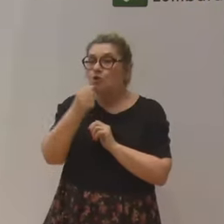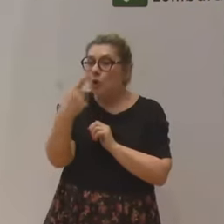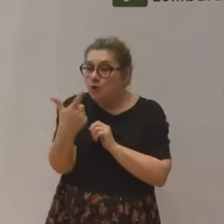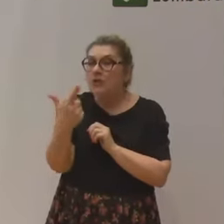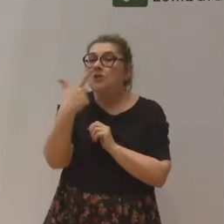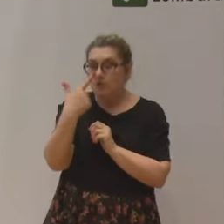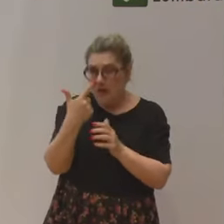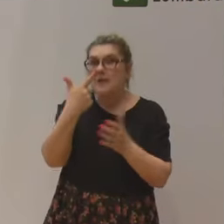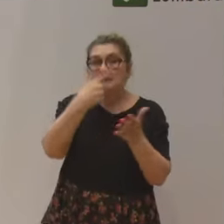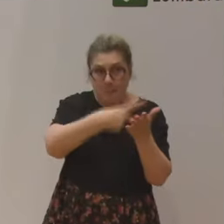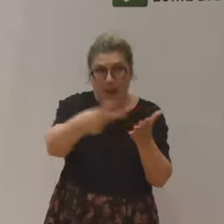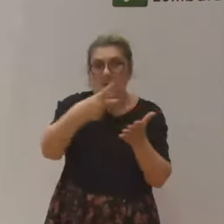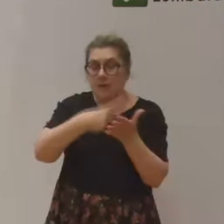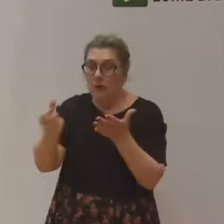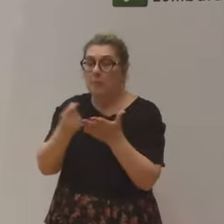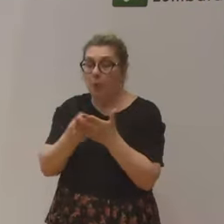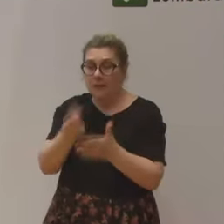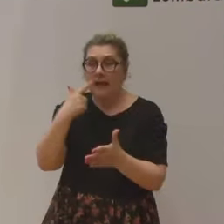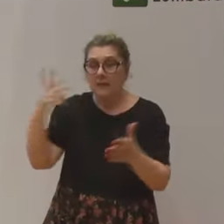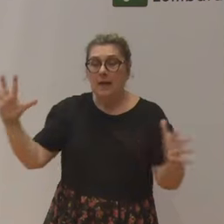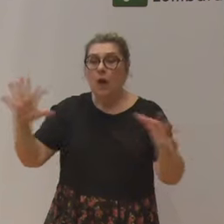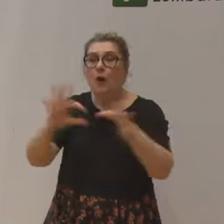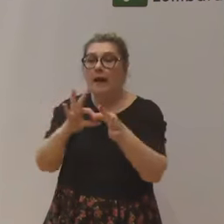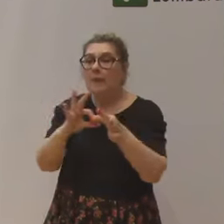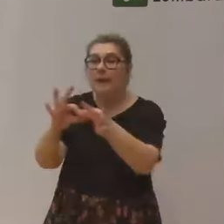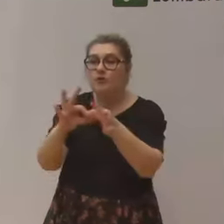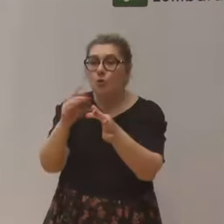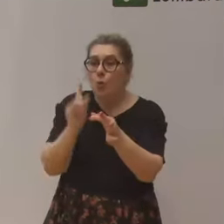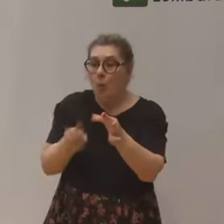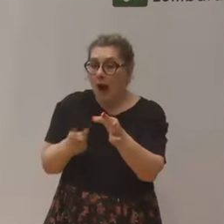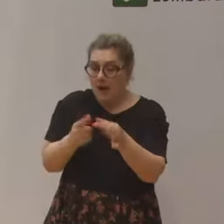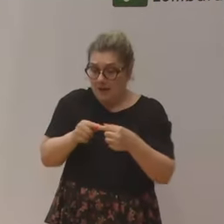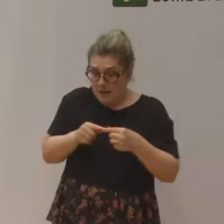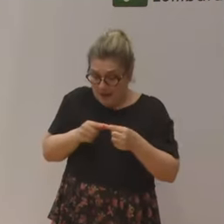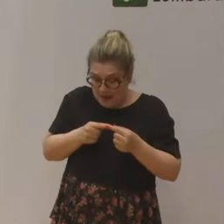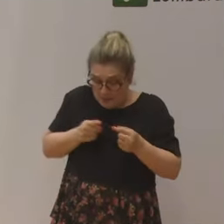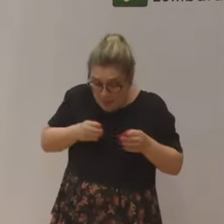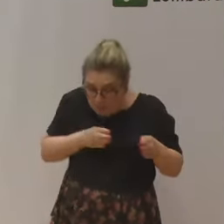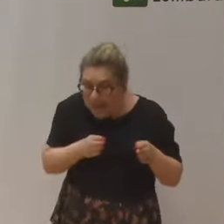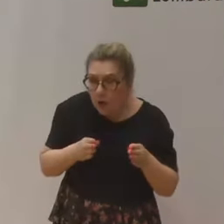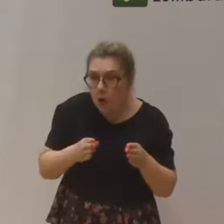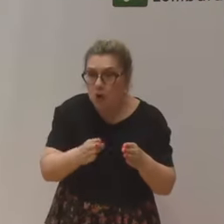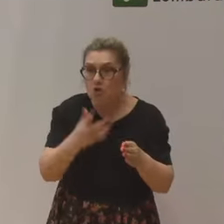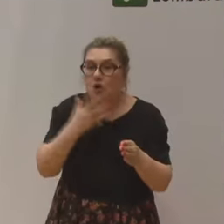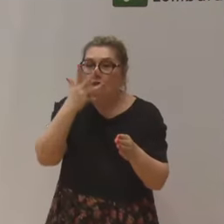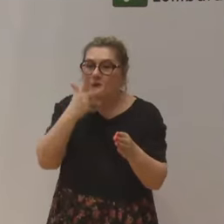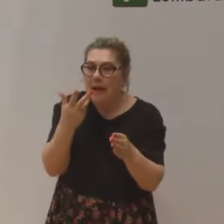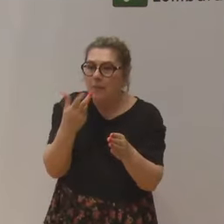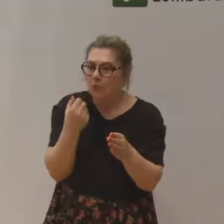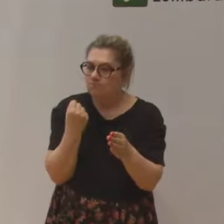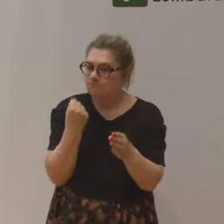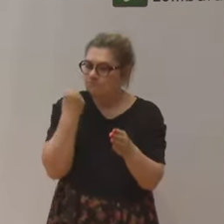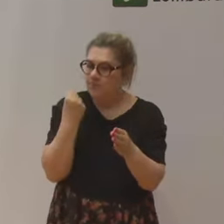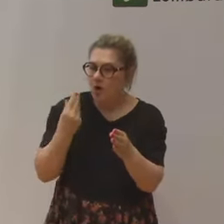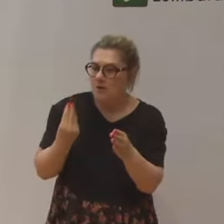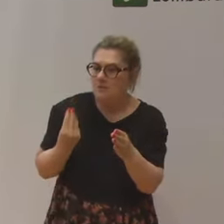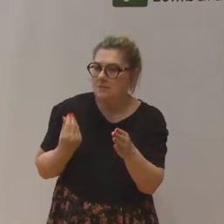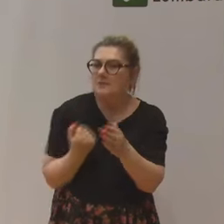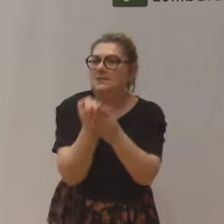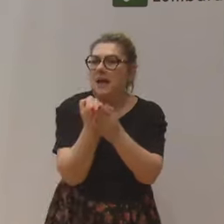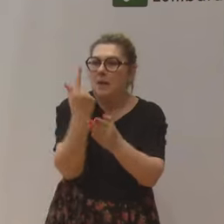sperimentazioni importanti, perché si collegano sostanzialmente anche a questo percorso che noi vogliamo rafforzare e valorizzare anche nel